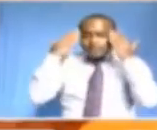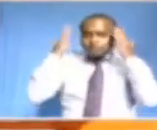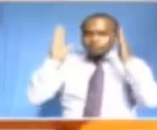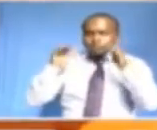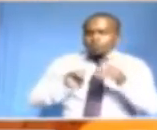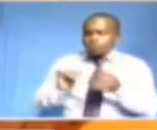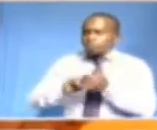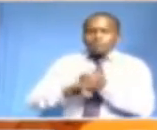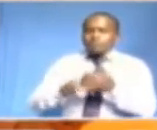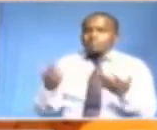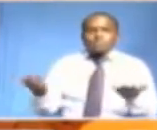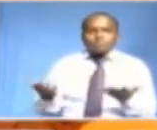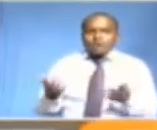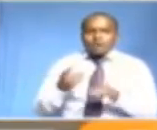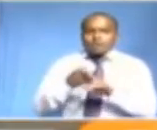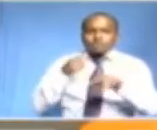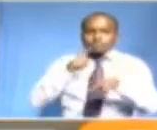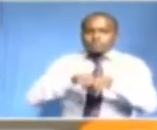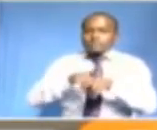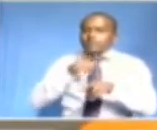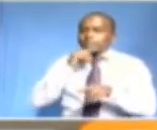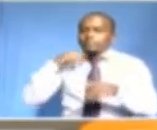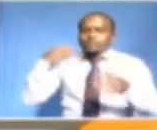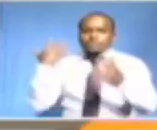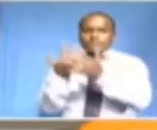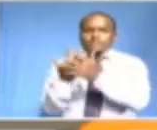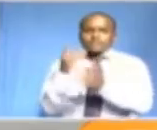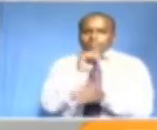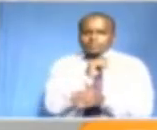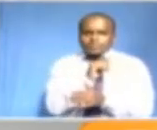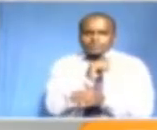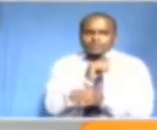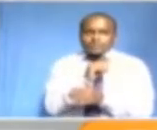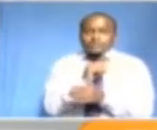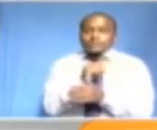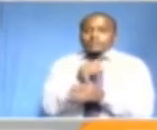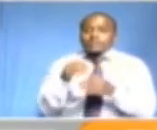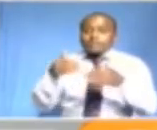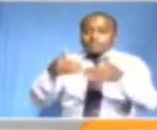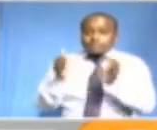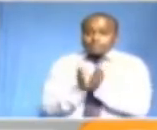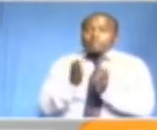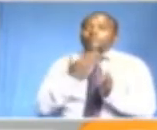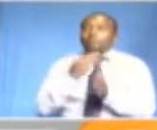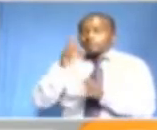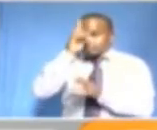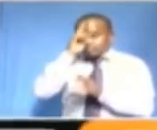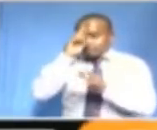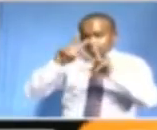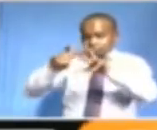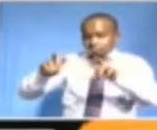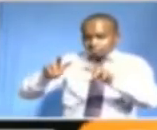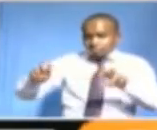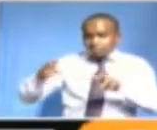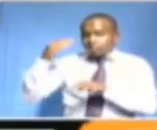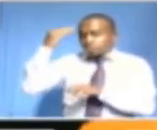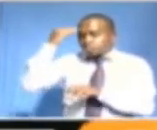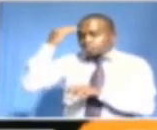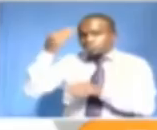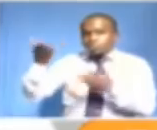mkewe tangu Mwai atiwe mbaroni. Jamaa hao wakiwataka polisi kuchunguza ili kujua